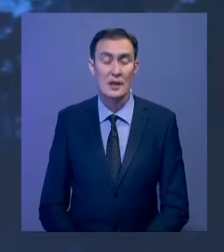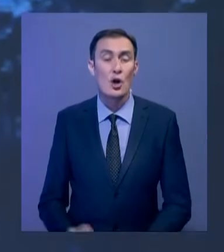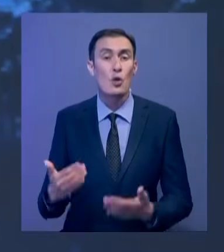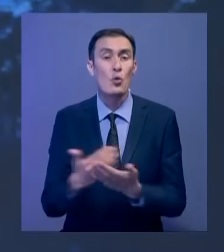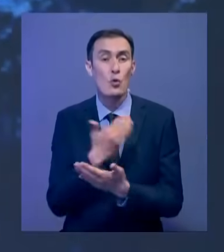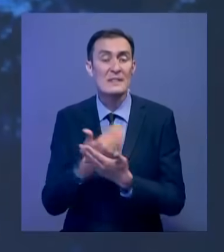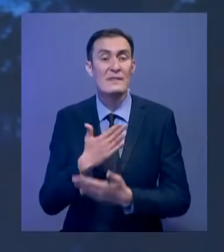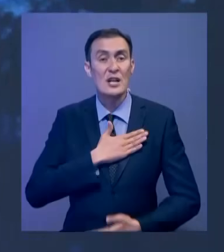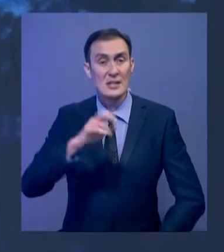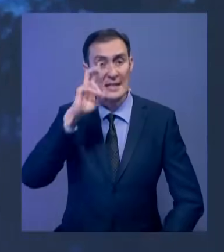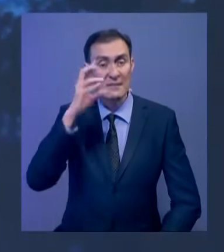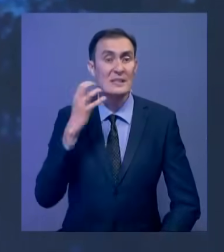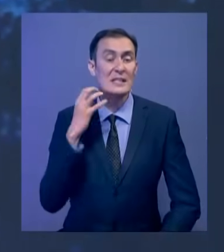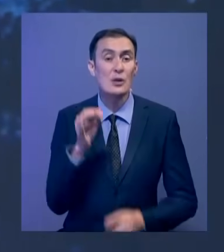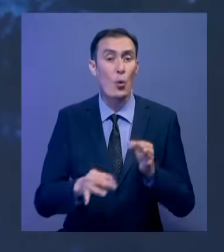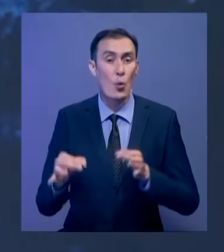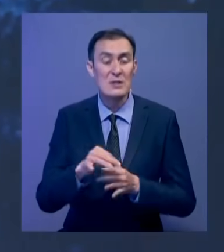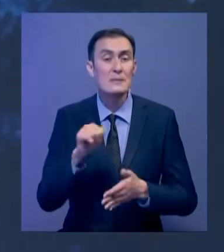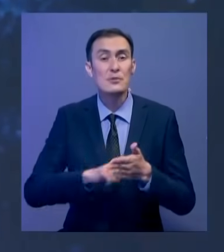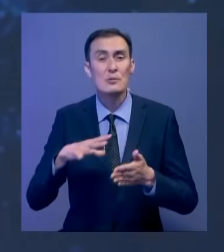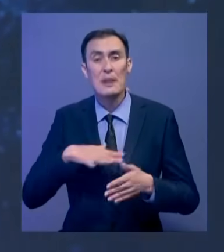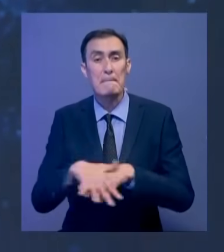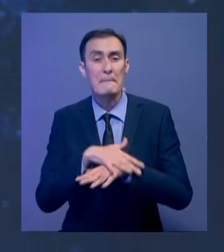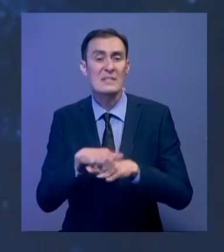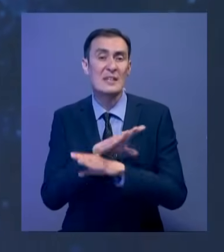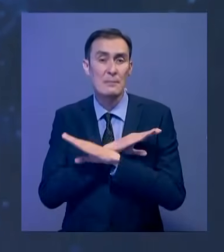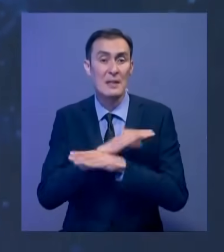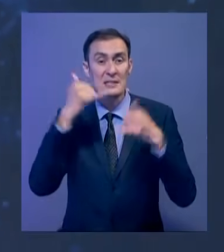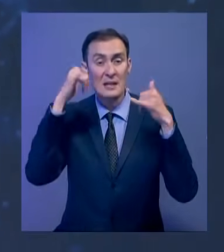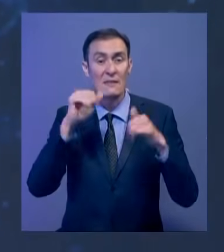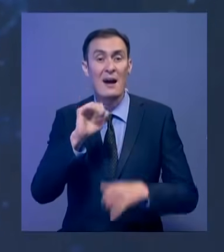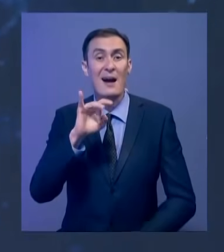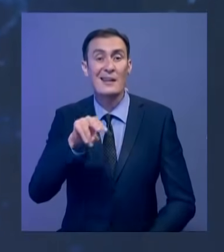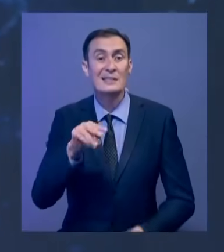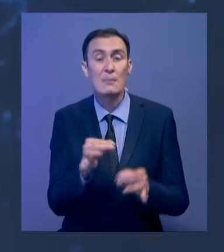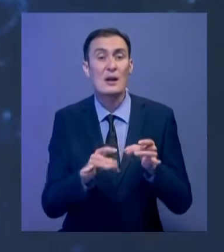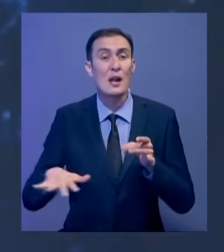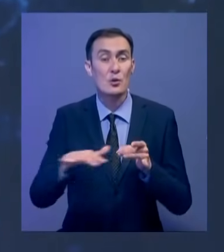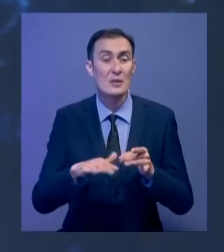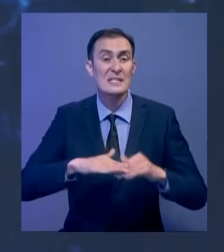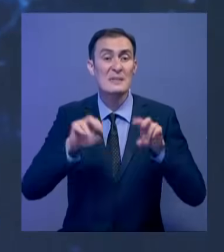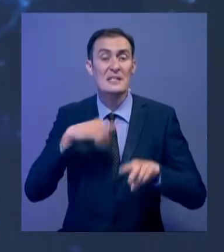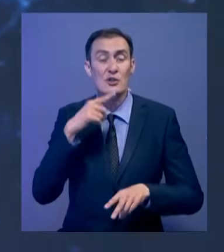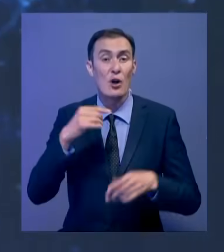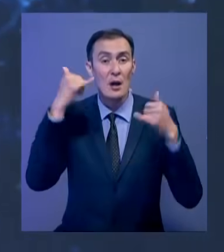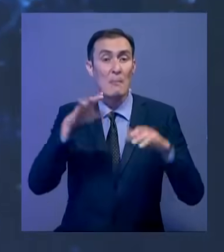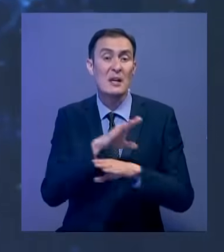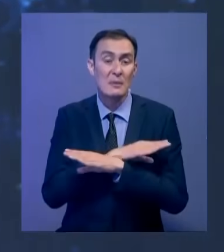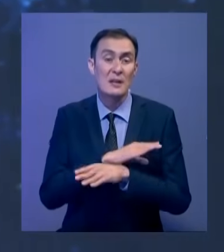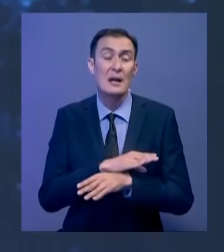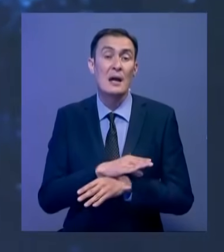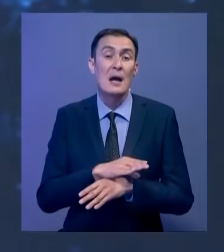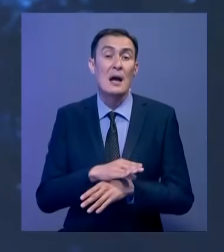Возвращаемся к событиям в нашей стране. В Кызылординской области назвали причину массовой гибели скота в Аральском районе. По данным специалистов, животные погибли